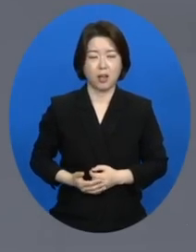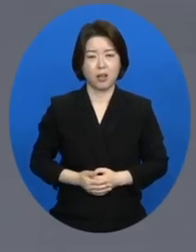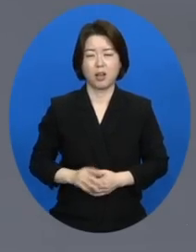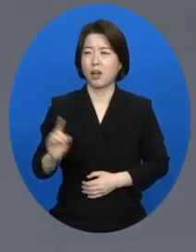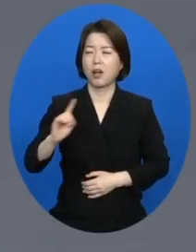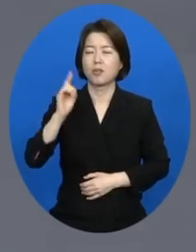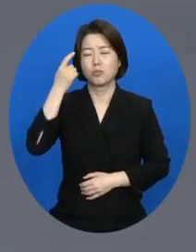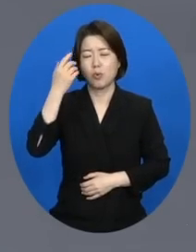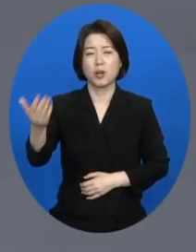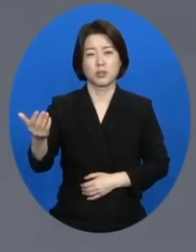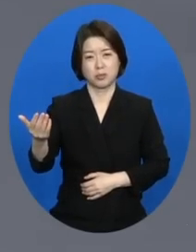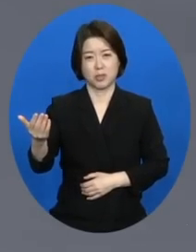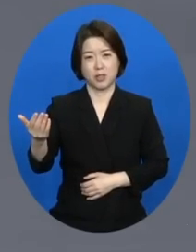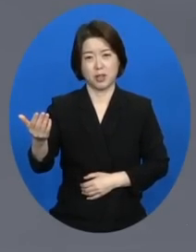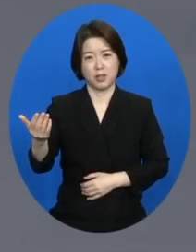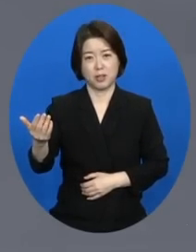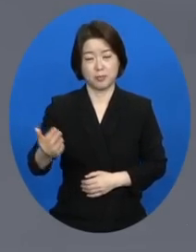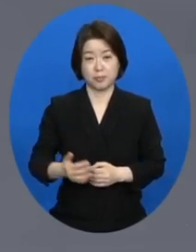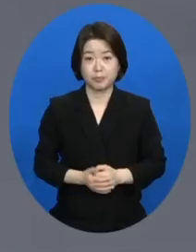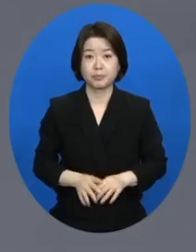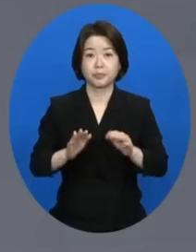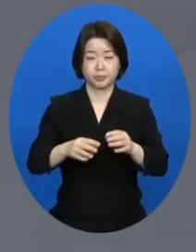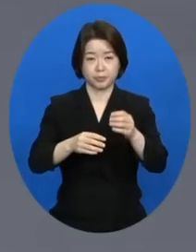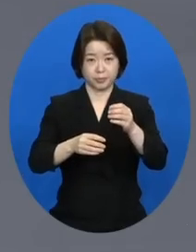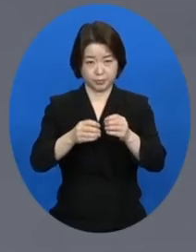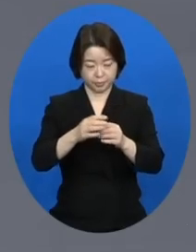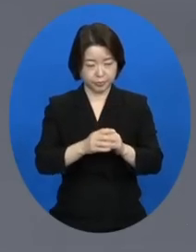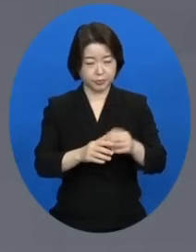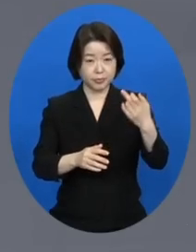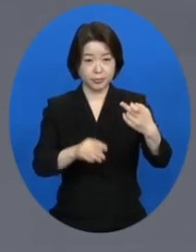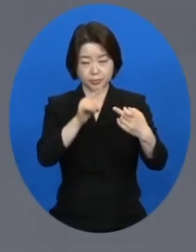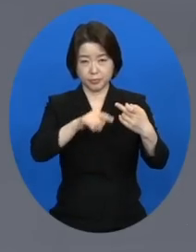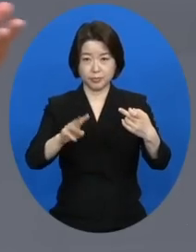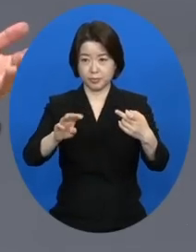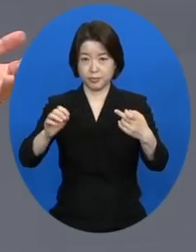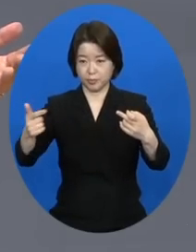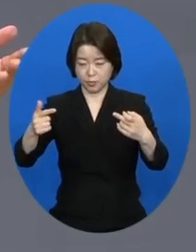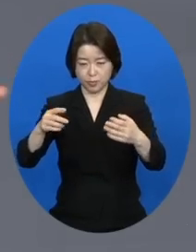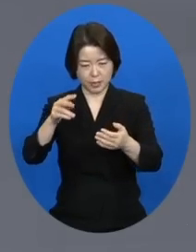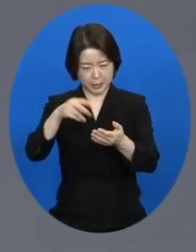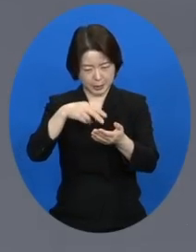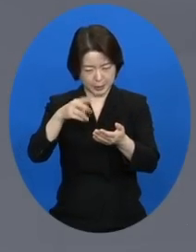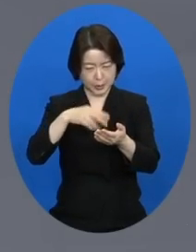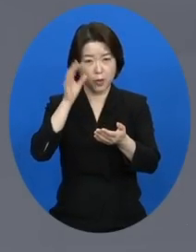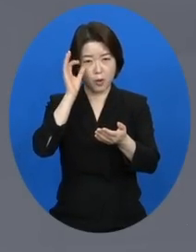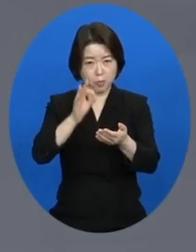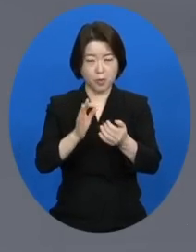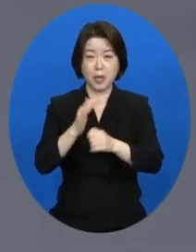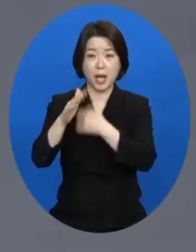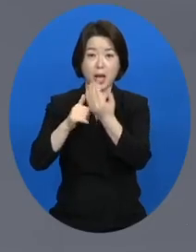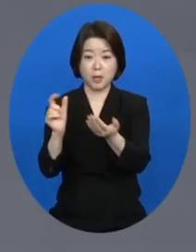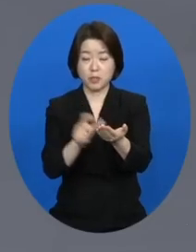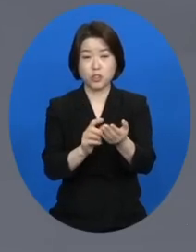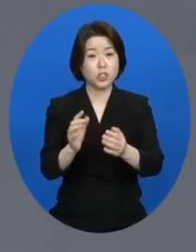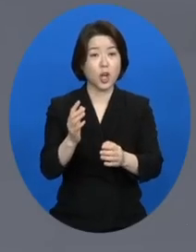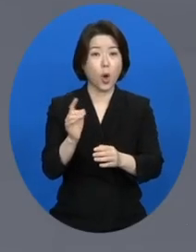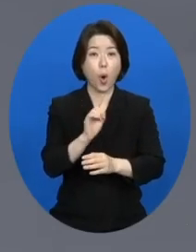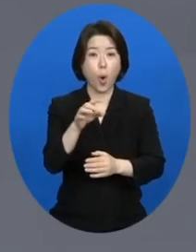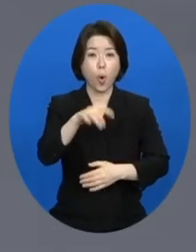겁니까? 자 오늘 12절에서 36절 자세히 읽어보시면 하나님이 어디에 등장하시죠?